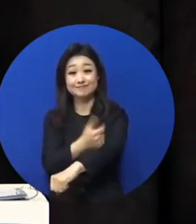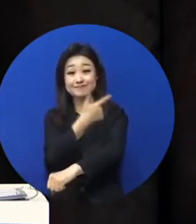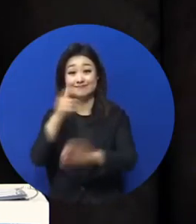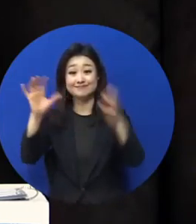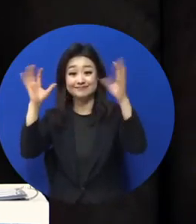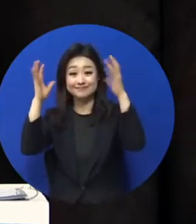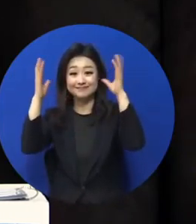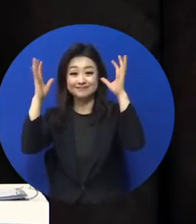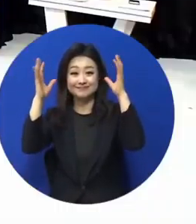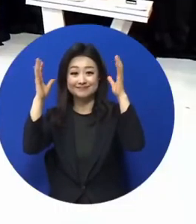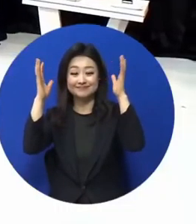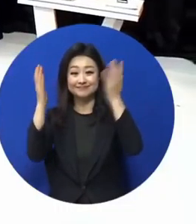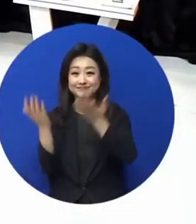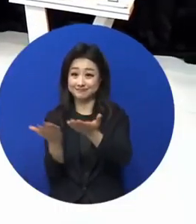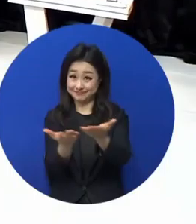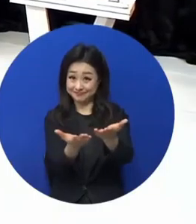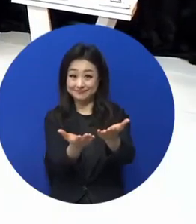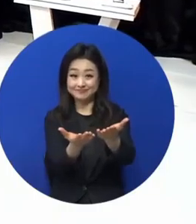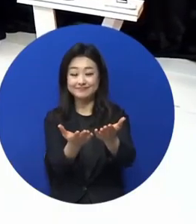큰 박수 한번 보내주시겠습니까?